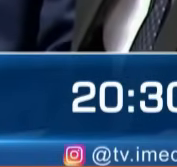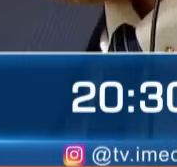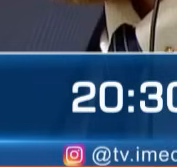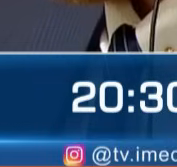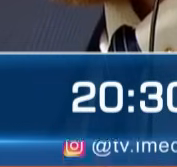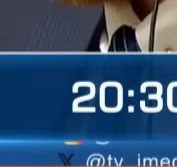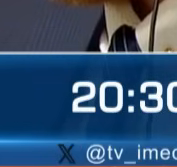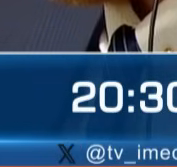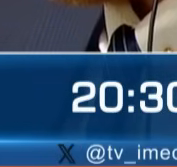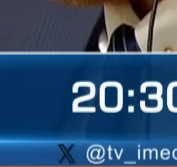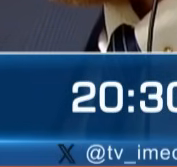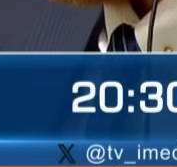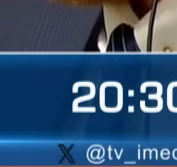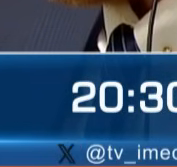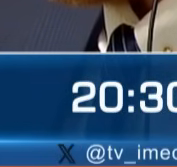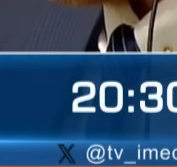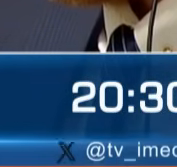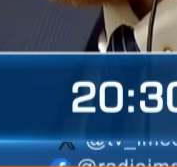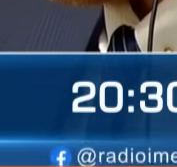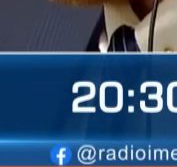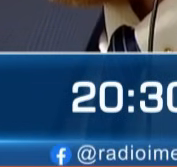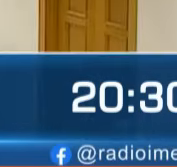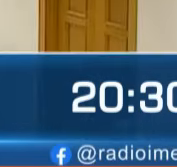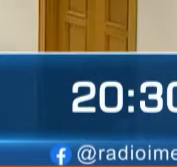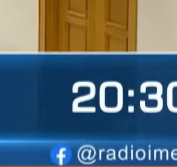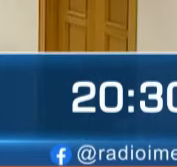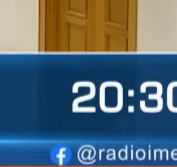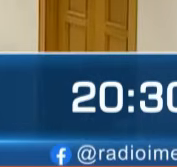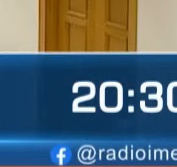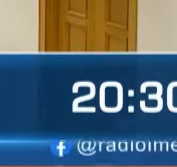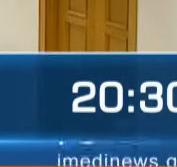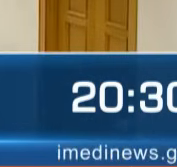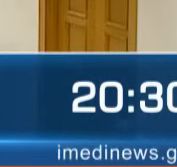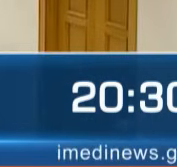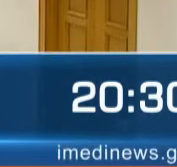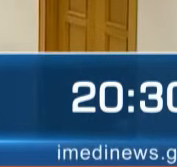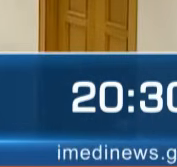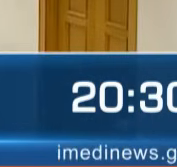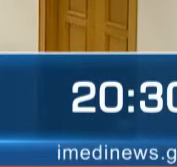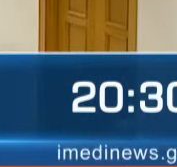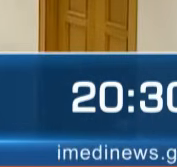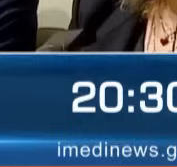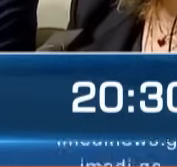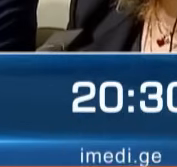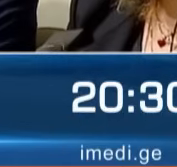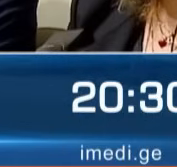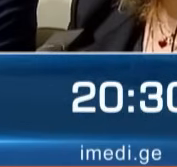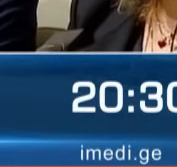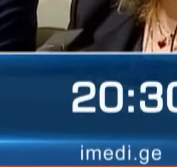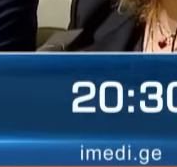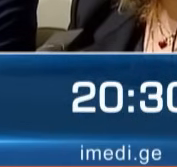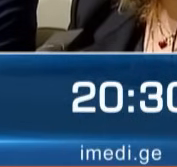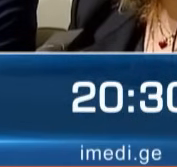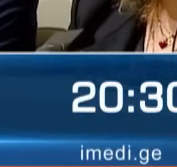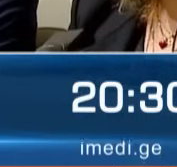სიღარიბე მნიშვნელოვნად შემცირდება. Რა თქმა უნდა, ევროკავშირის წევრი ქვეყნების ელჩები საუბრობენ საქართველოს ევროპული მომავლის თაობაზეც